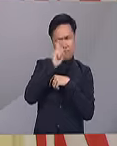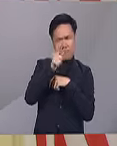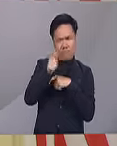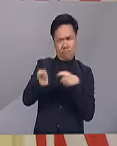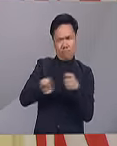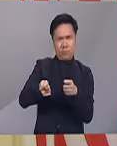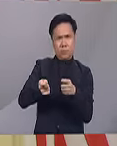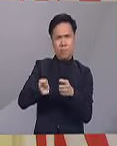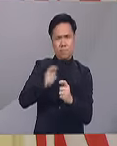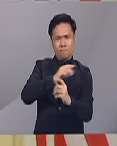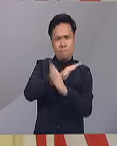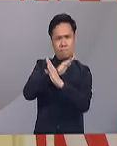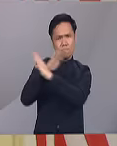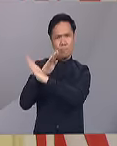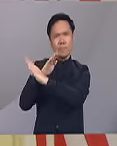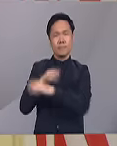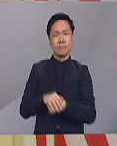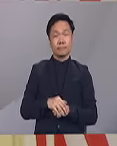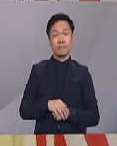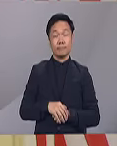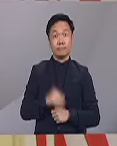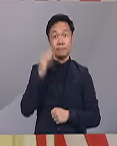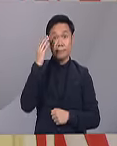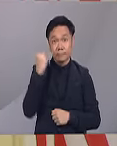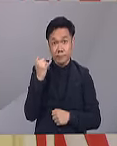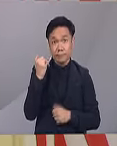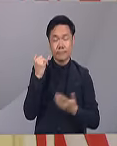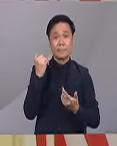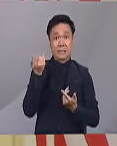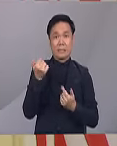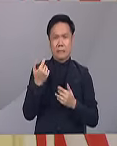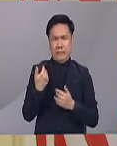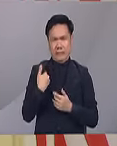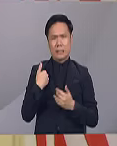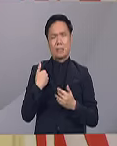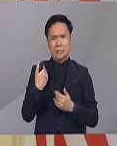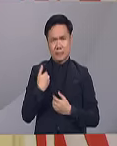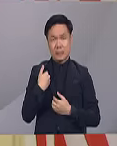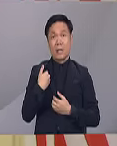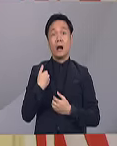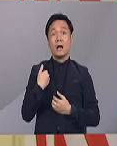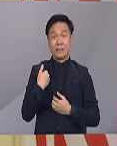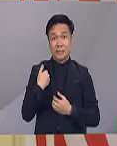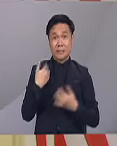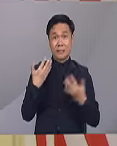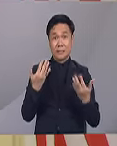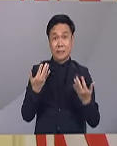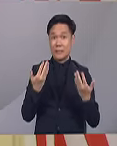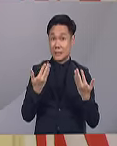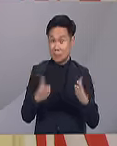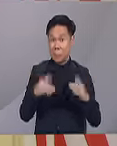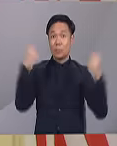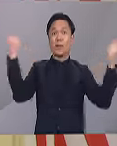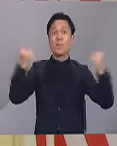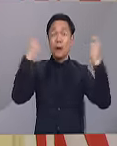kawalan sempadan ini. Terutamanya yang kebimbangan kita adalah kemasukan selepas tamat